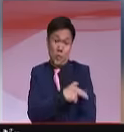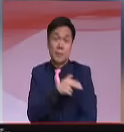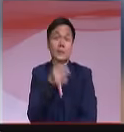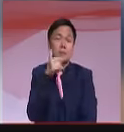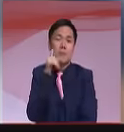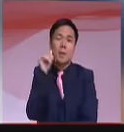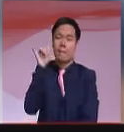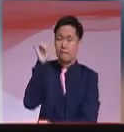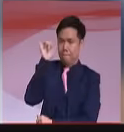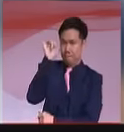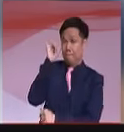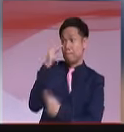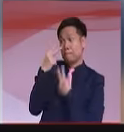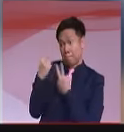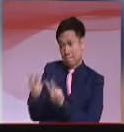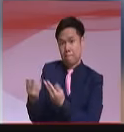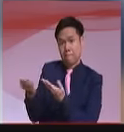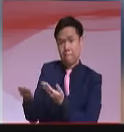semalam